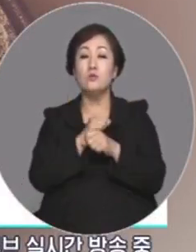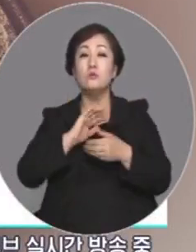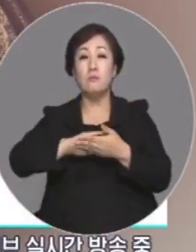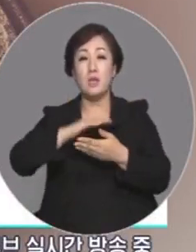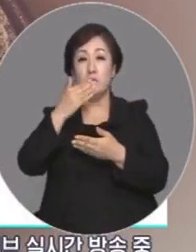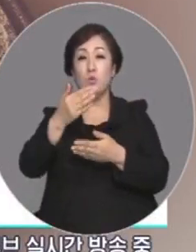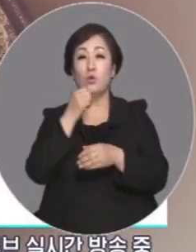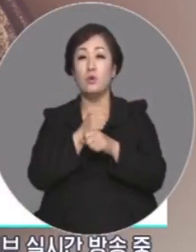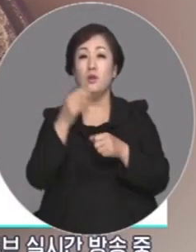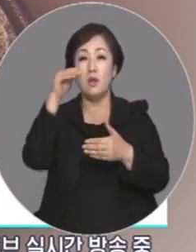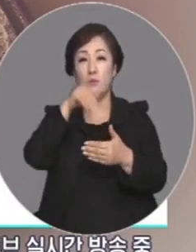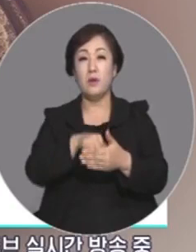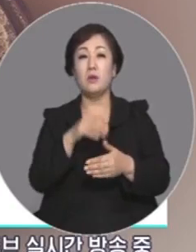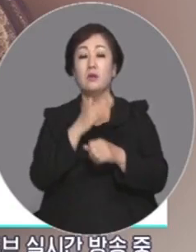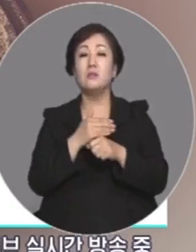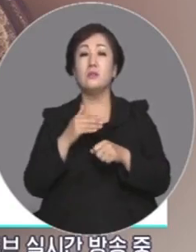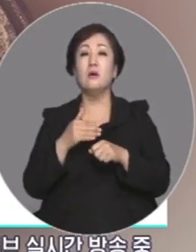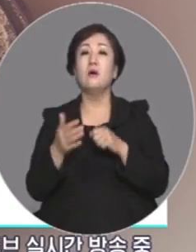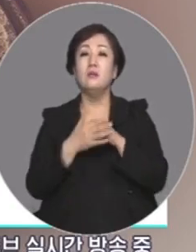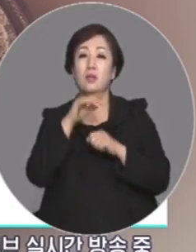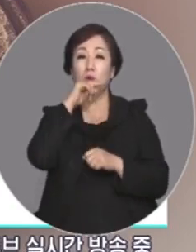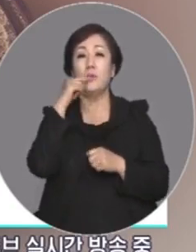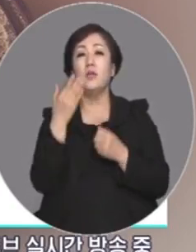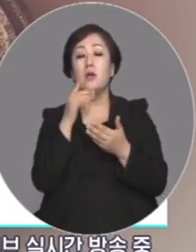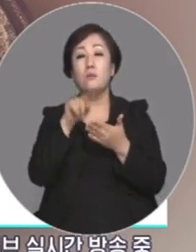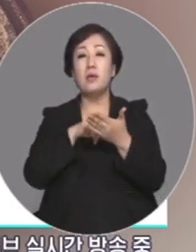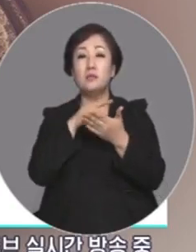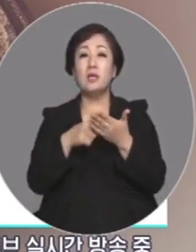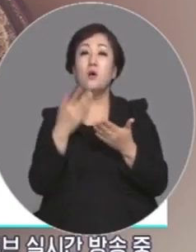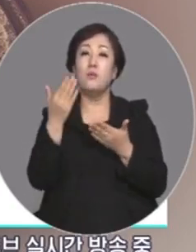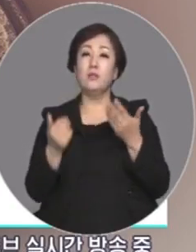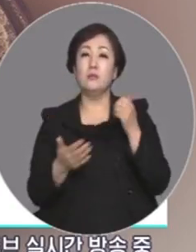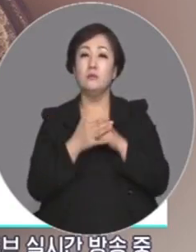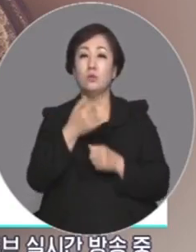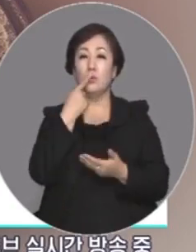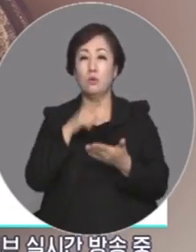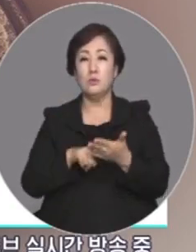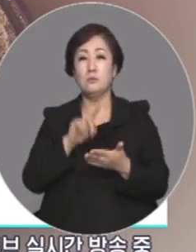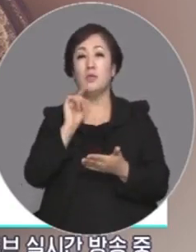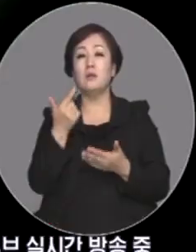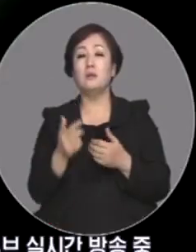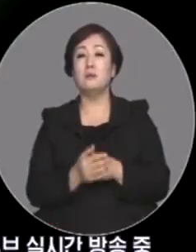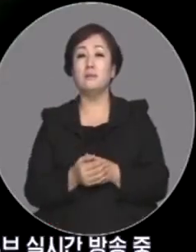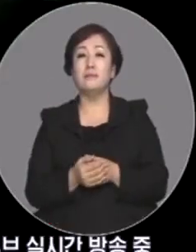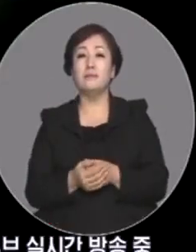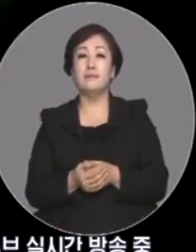사고를 당한 운전자가 배상을 받는 일도 쉽지 않습니다. 신혜지 기자입니다.